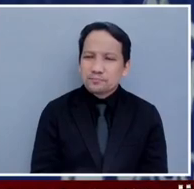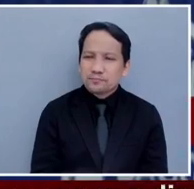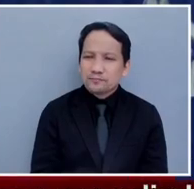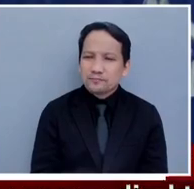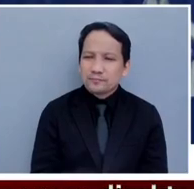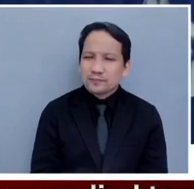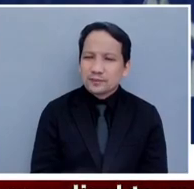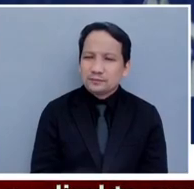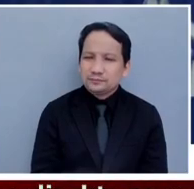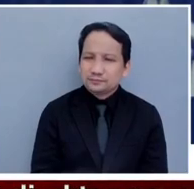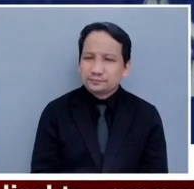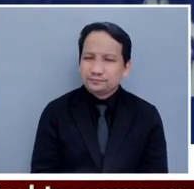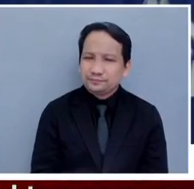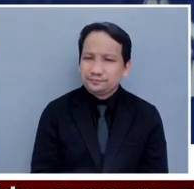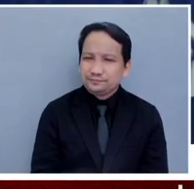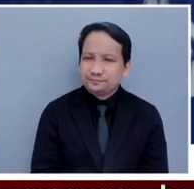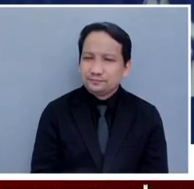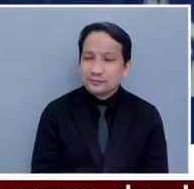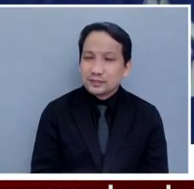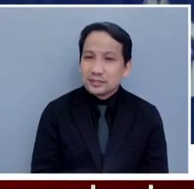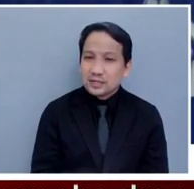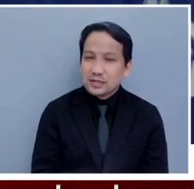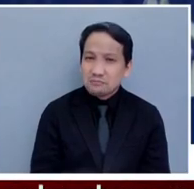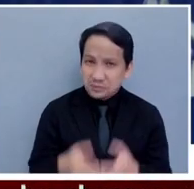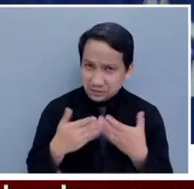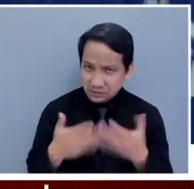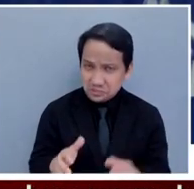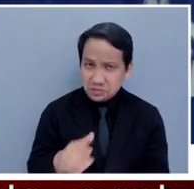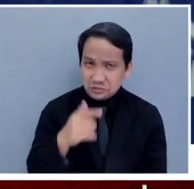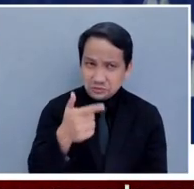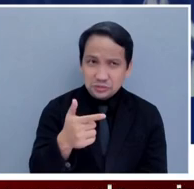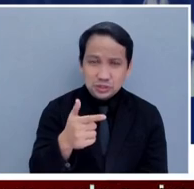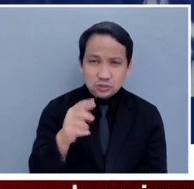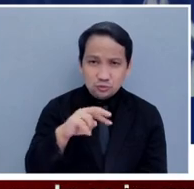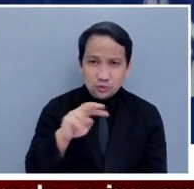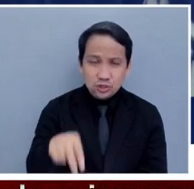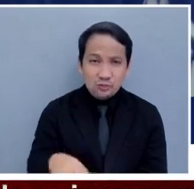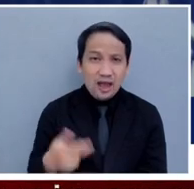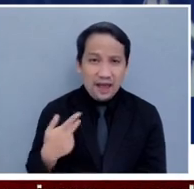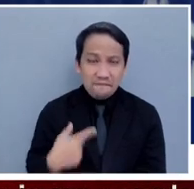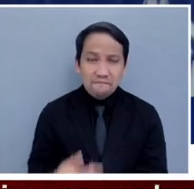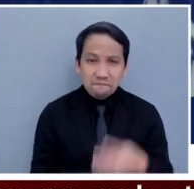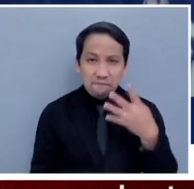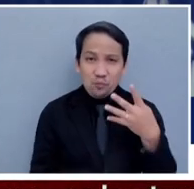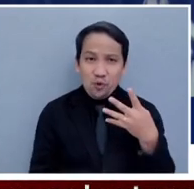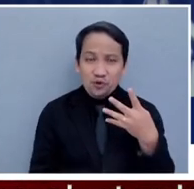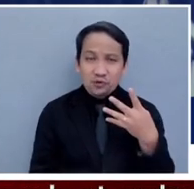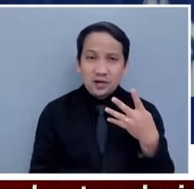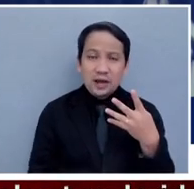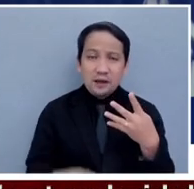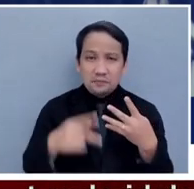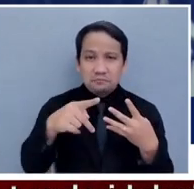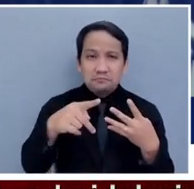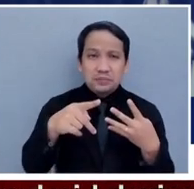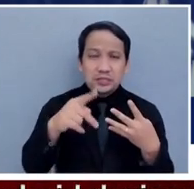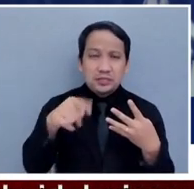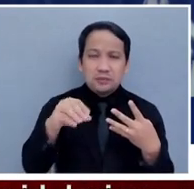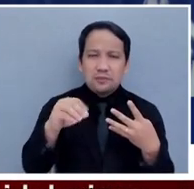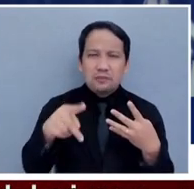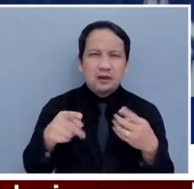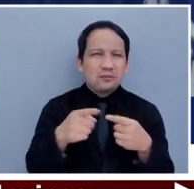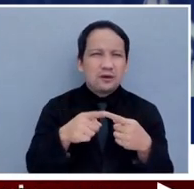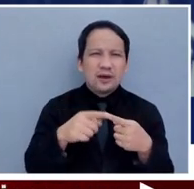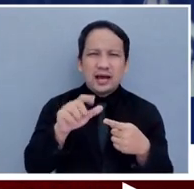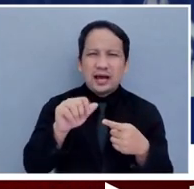Gretchen, kakatapos lang ng grupong G22 at meron pang apat na P-pop groups na magpe-perform kasama dyan ang Alamat, First